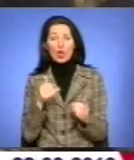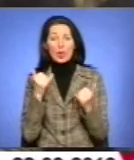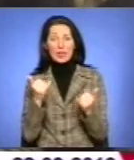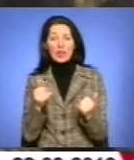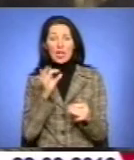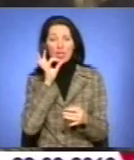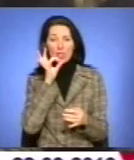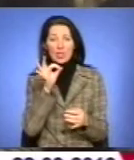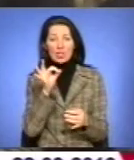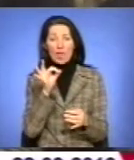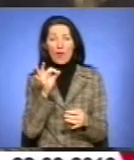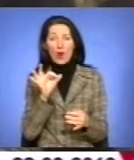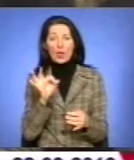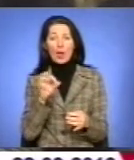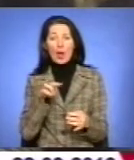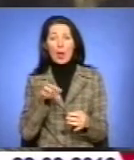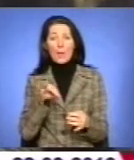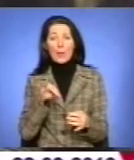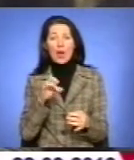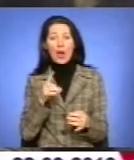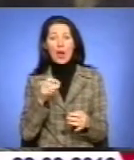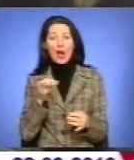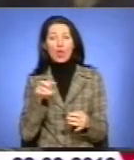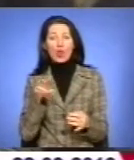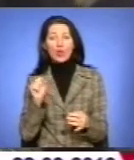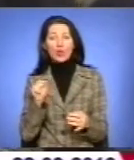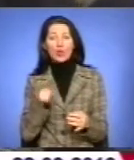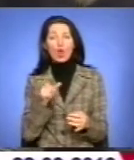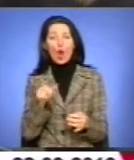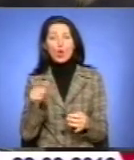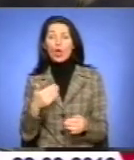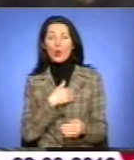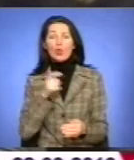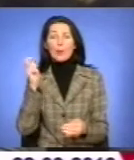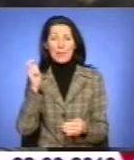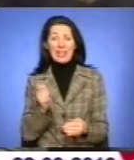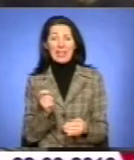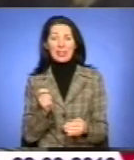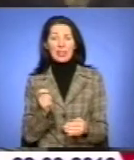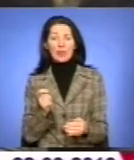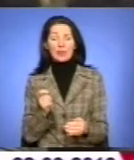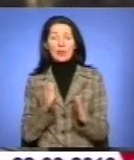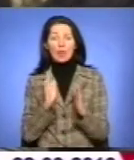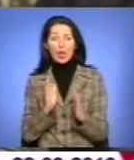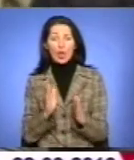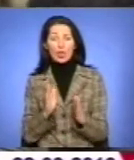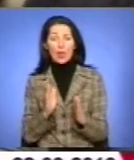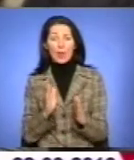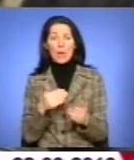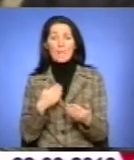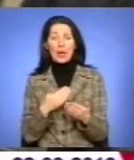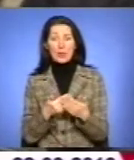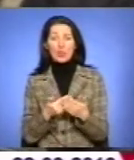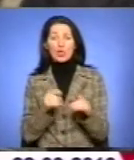сказав Олег Михайлович, що вони хочуть приїхати, по крайній мірі, хоча б